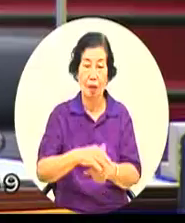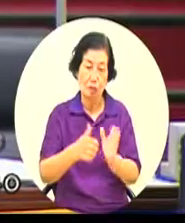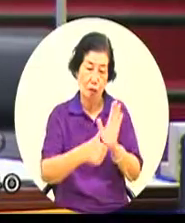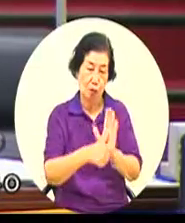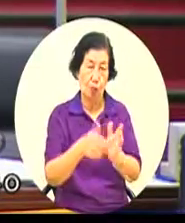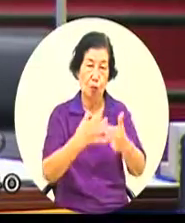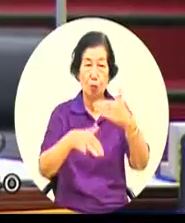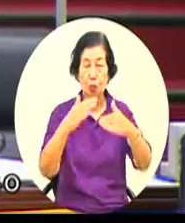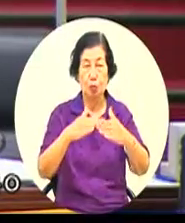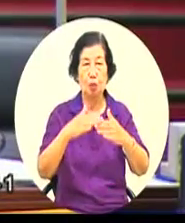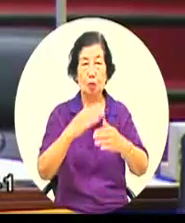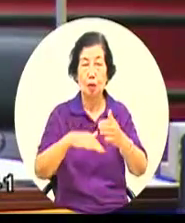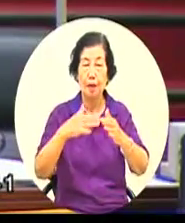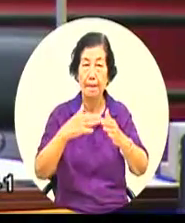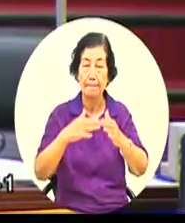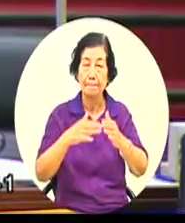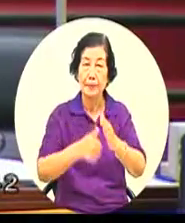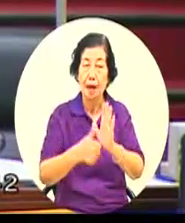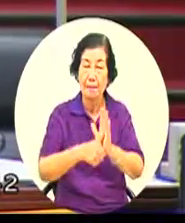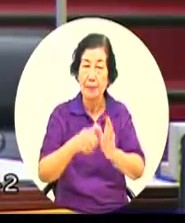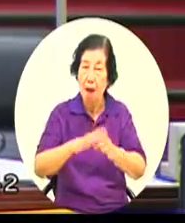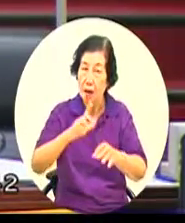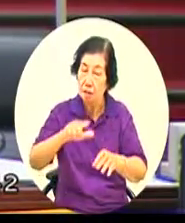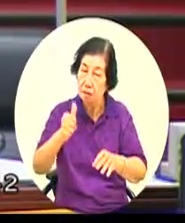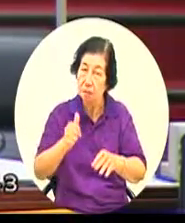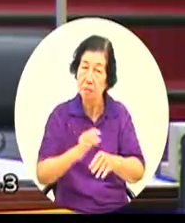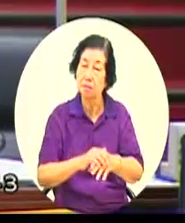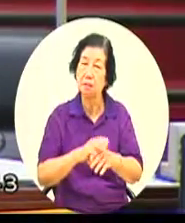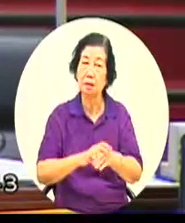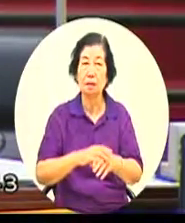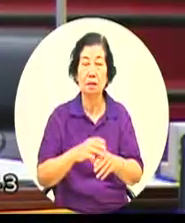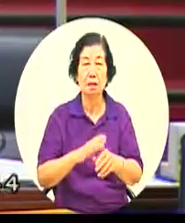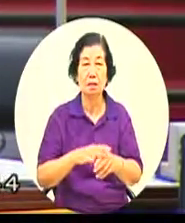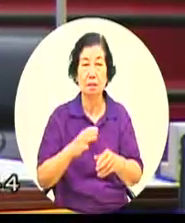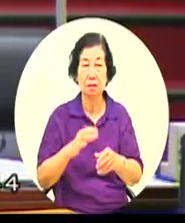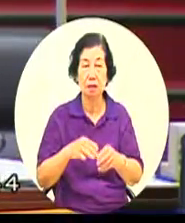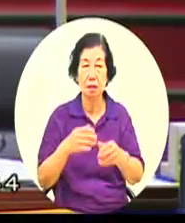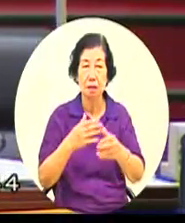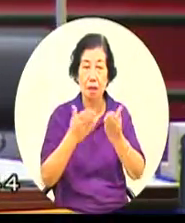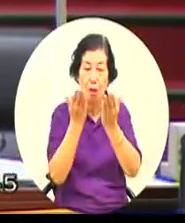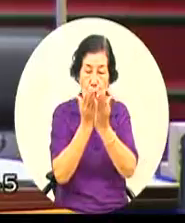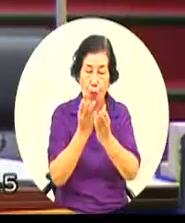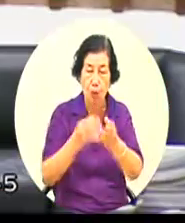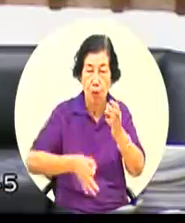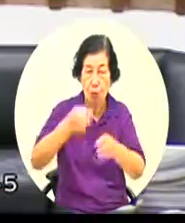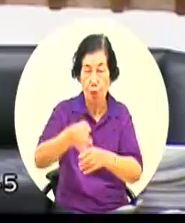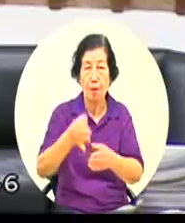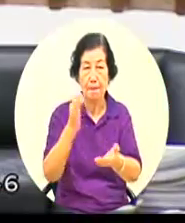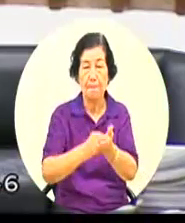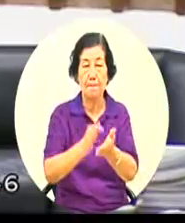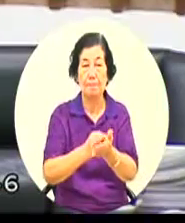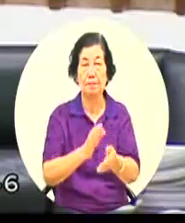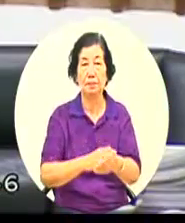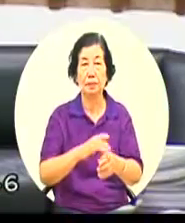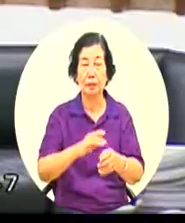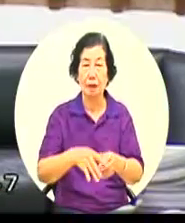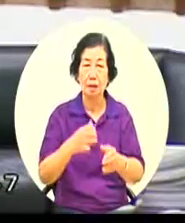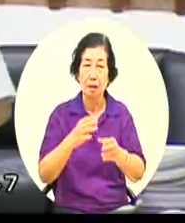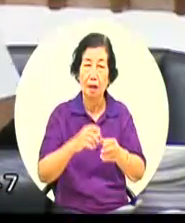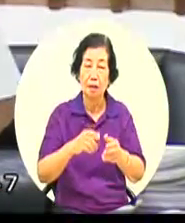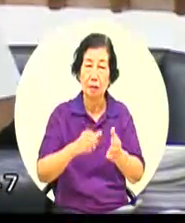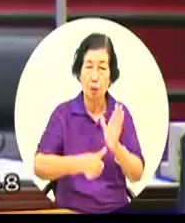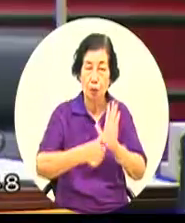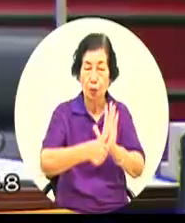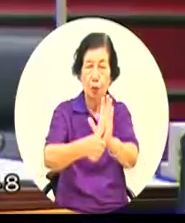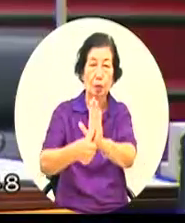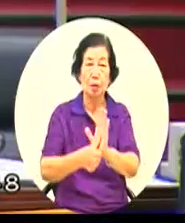校它的学费便宜，只有私立学校的一半。名校呢，师资好，设备好，因为它教育